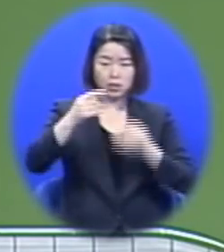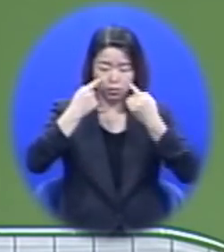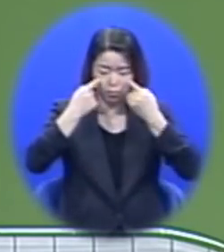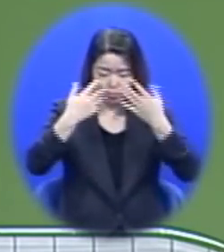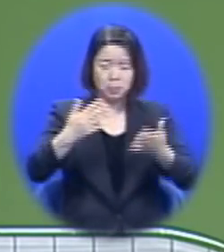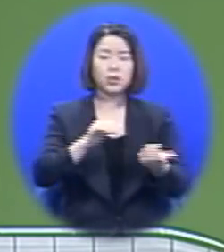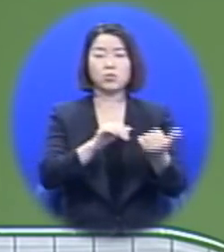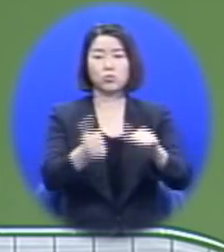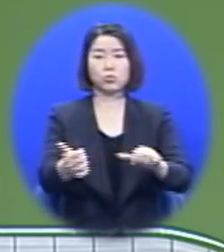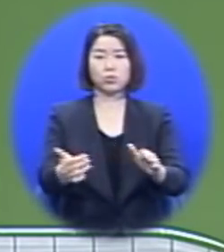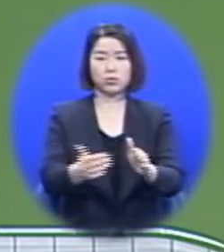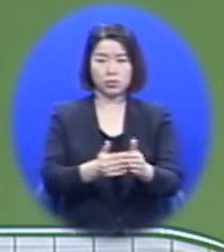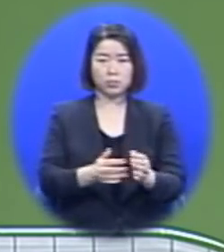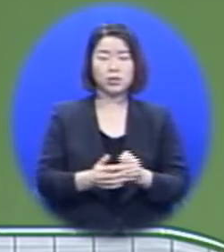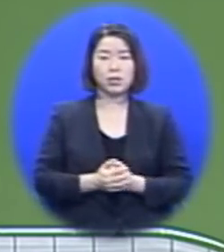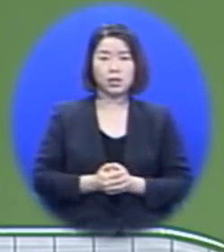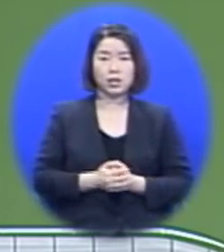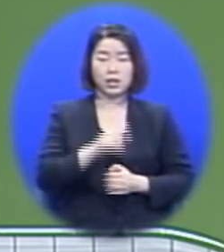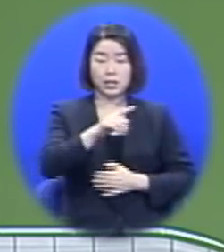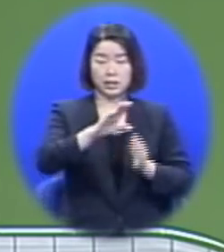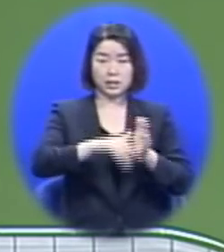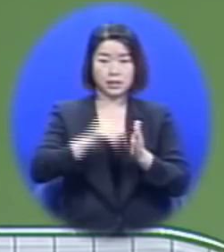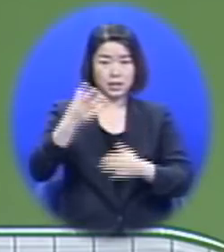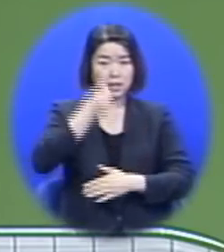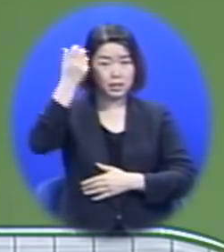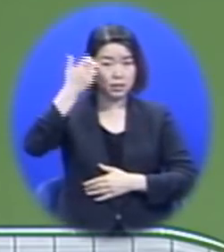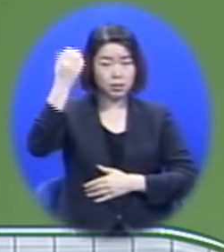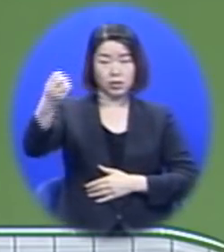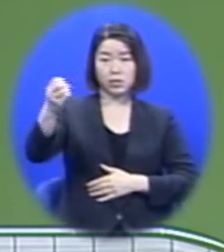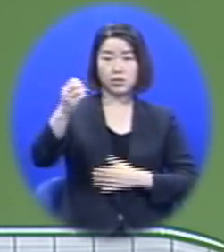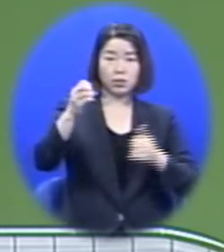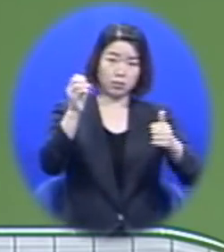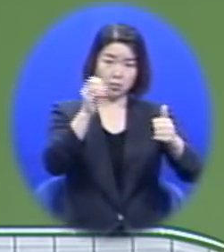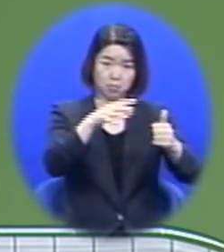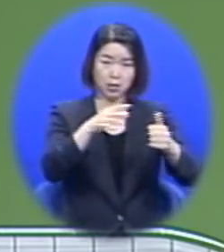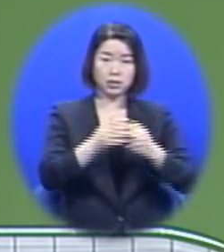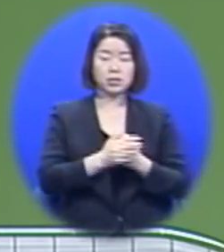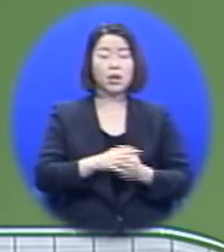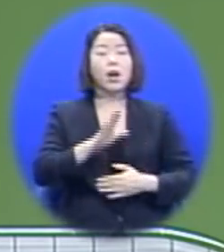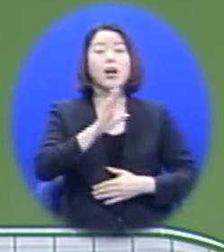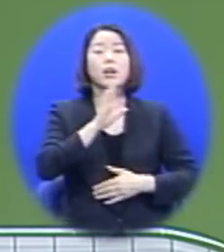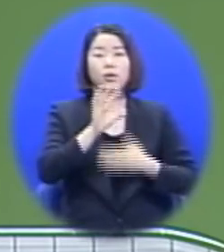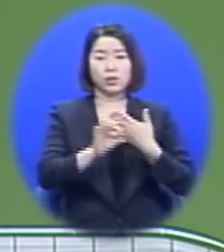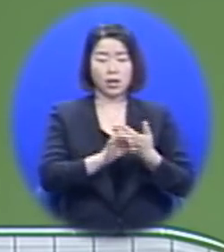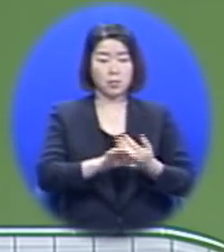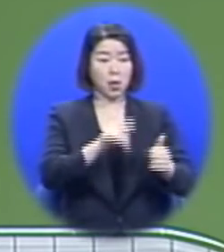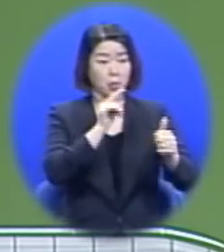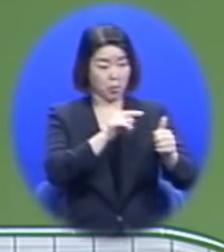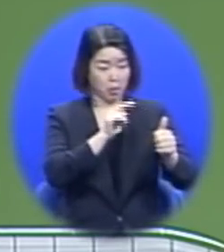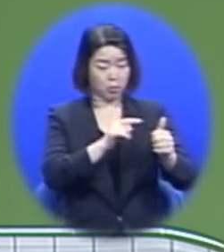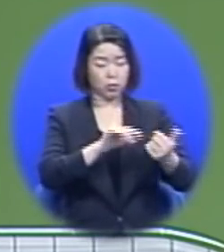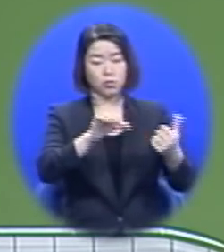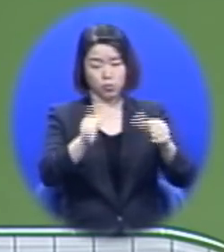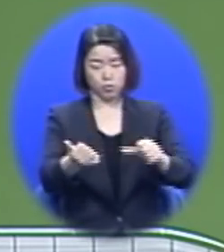죽으셨지요. 그때 성령께서 말씀하십니다. 그렇다면 너도 죽은